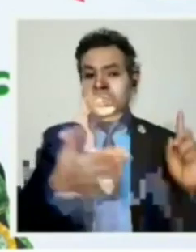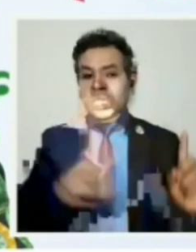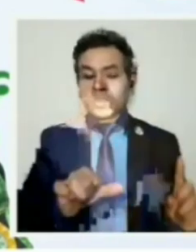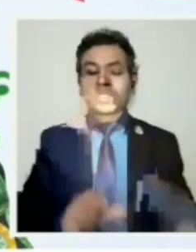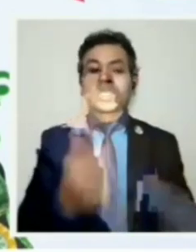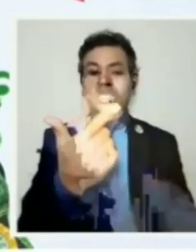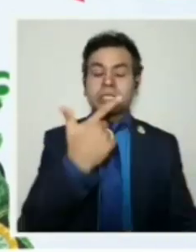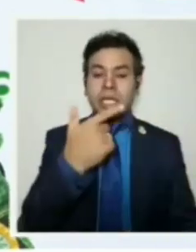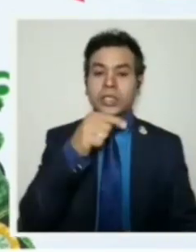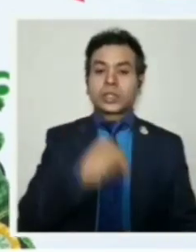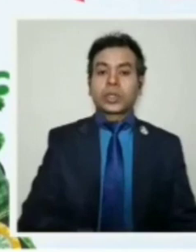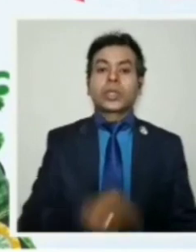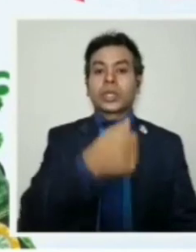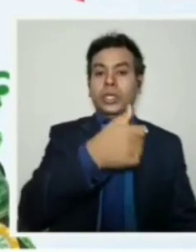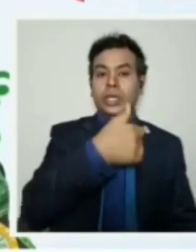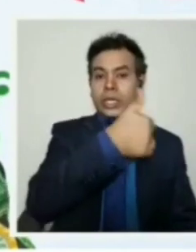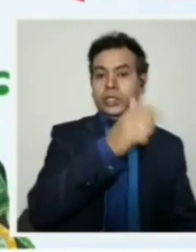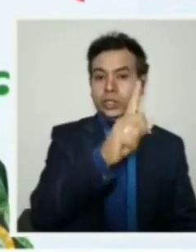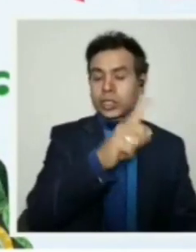71 থেকে 80 বছর 3 জন এবং